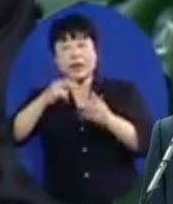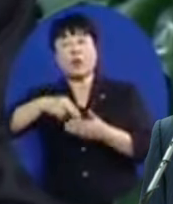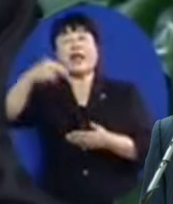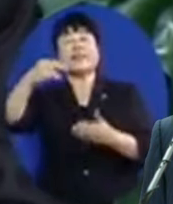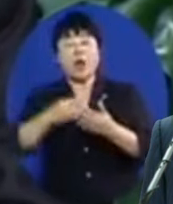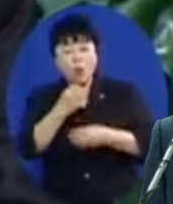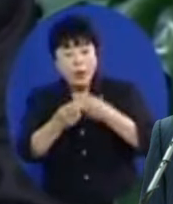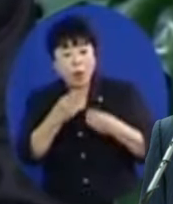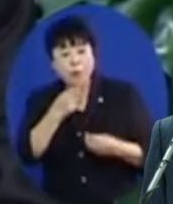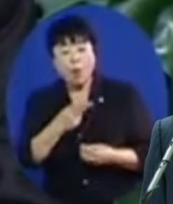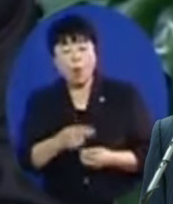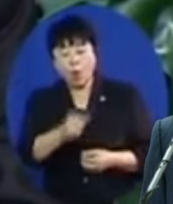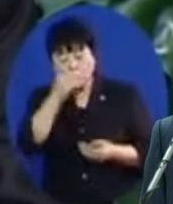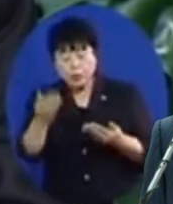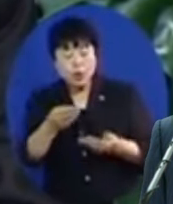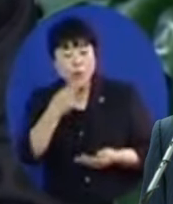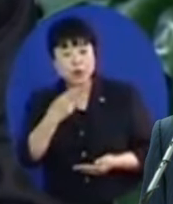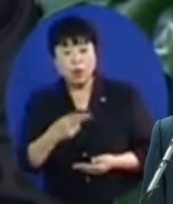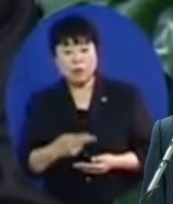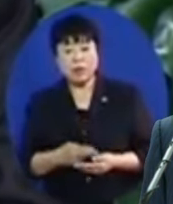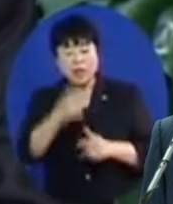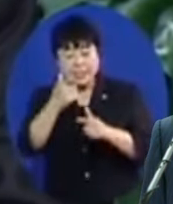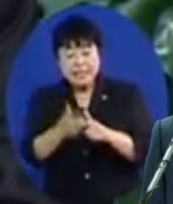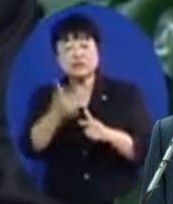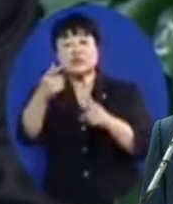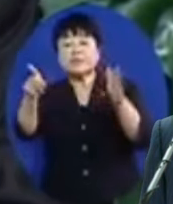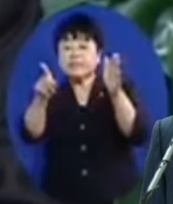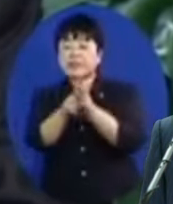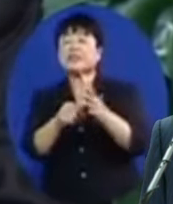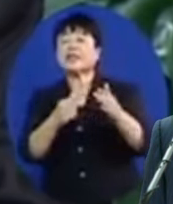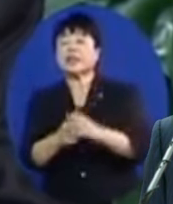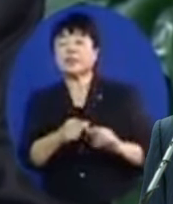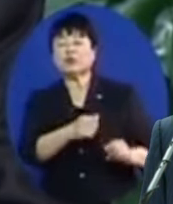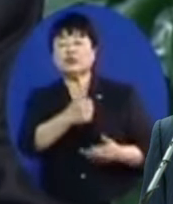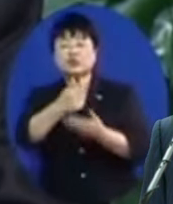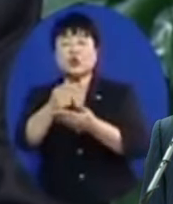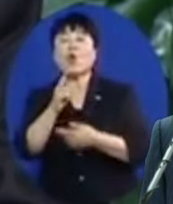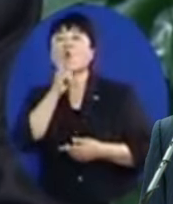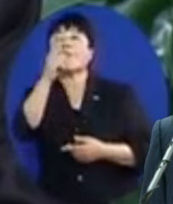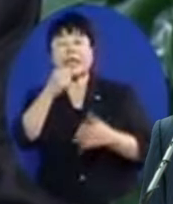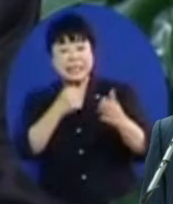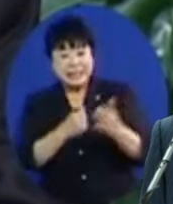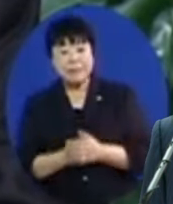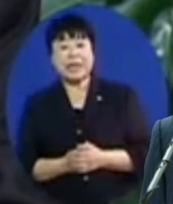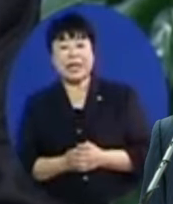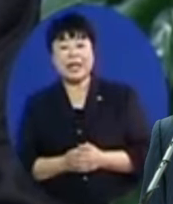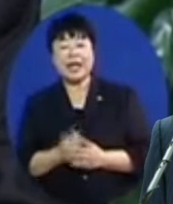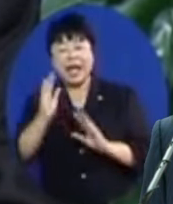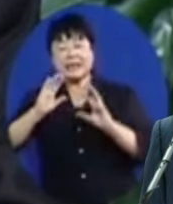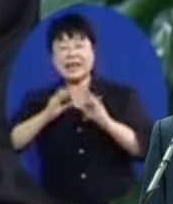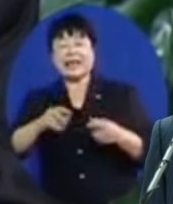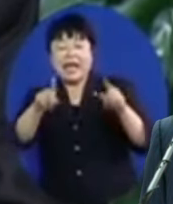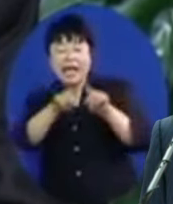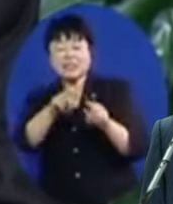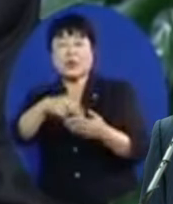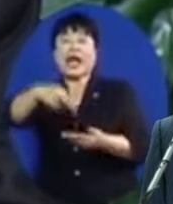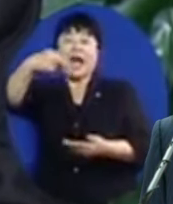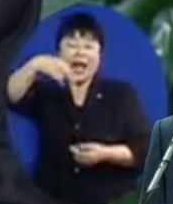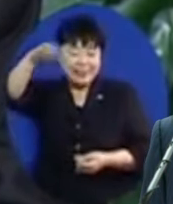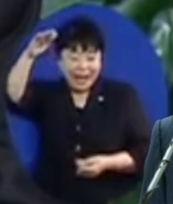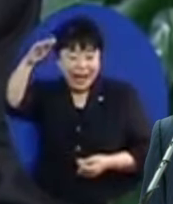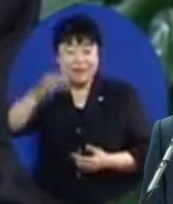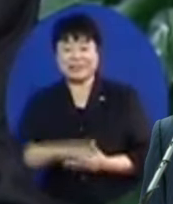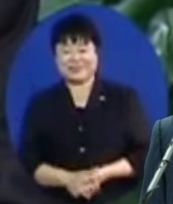회개한 일도 없고 좋은 일 한 것도 없습니다. 단지 예수님을 구주로 고백했을 따름인 것입니다. 예수를 믿고 고백만